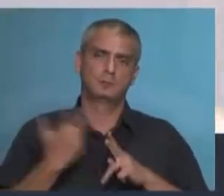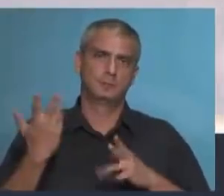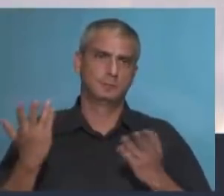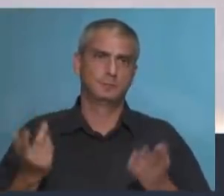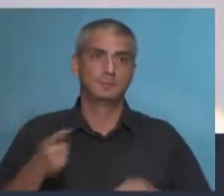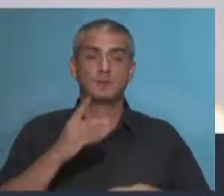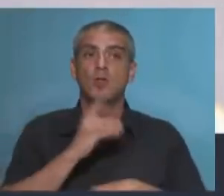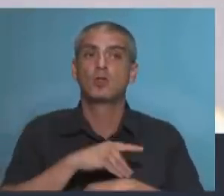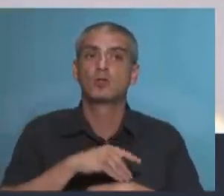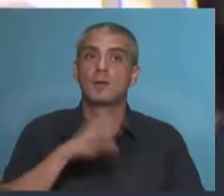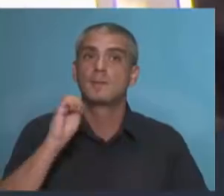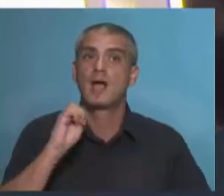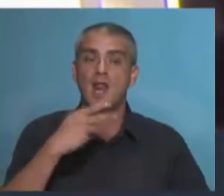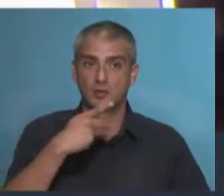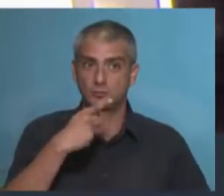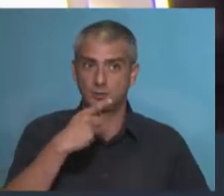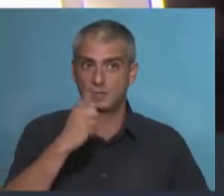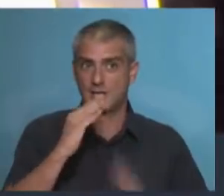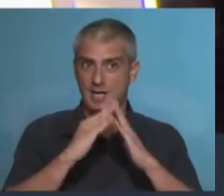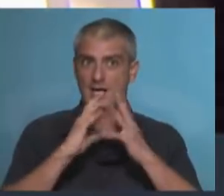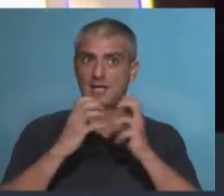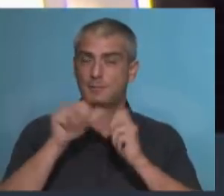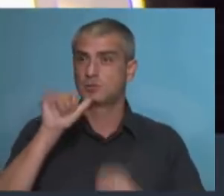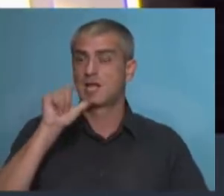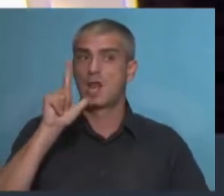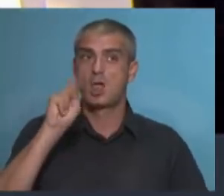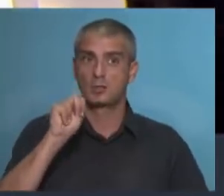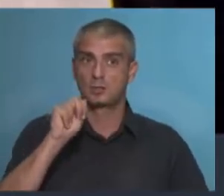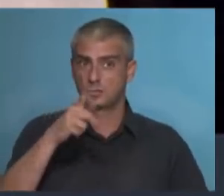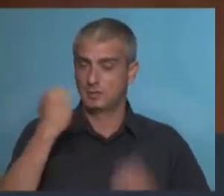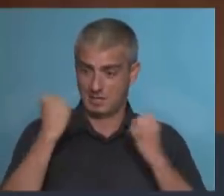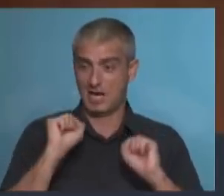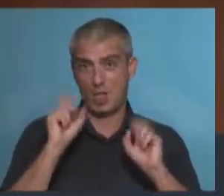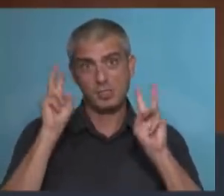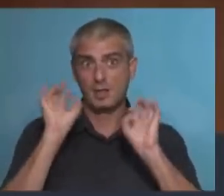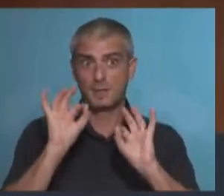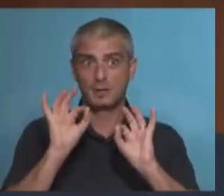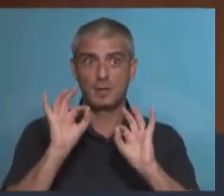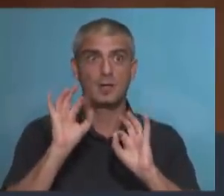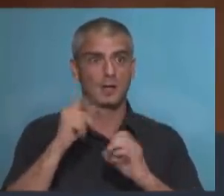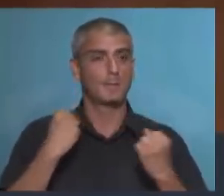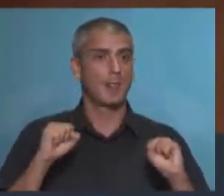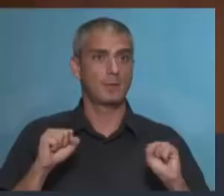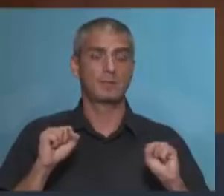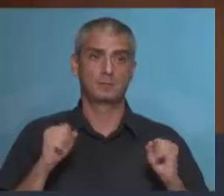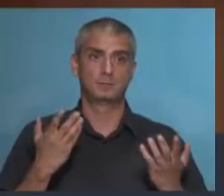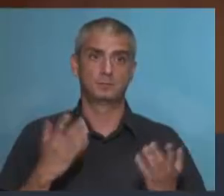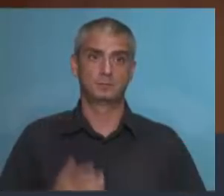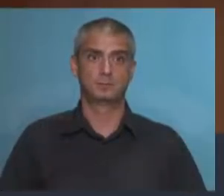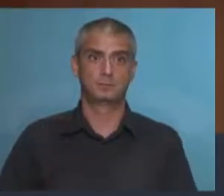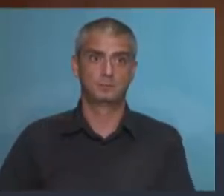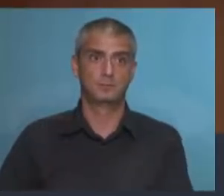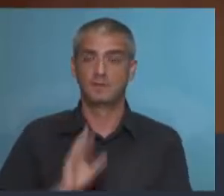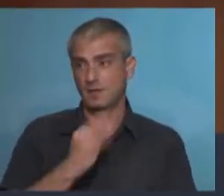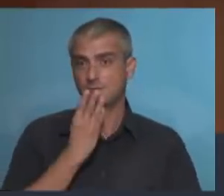דוקטור מיכל הרשמן שטרית, תושבת קיבוץ אילון, חילונית בהגדרה, גם ליברלית, גם דמוקרטית, גם